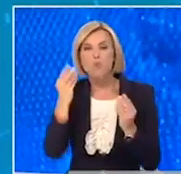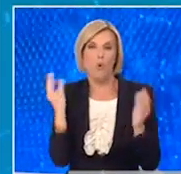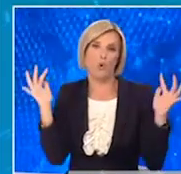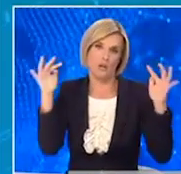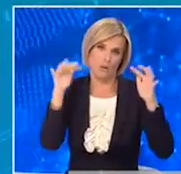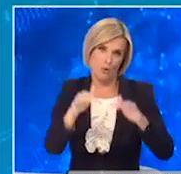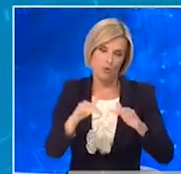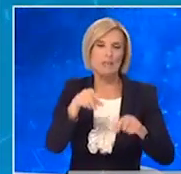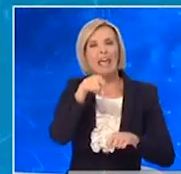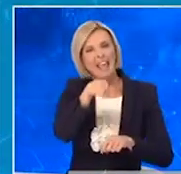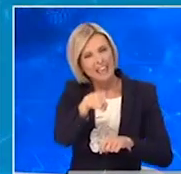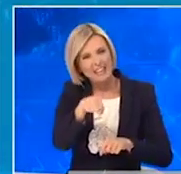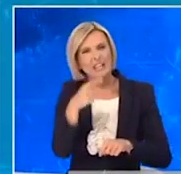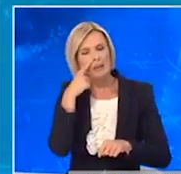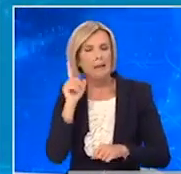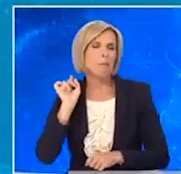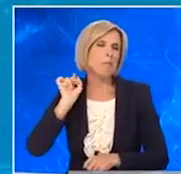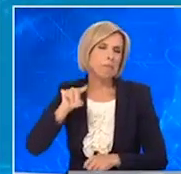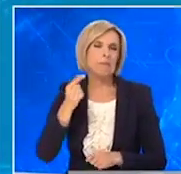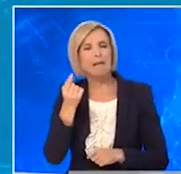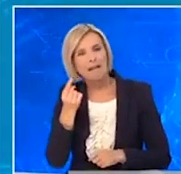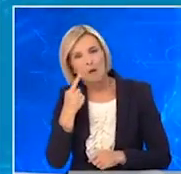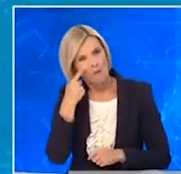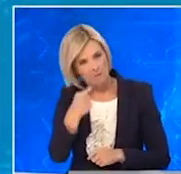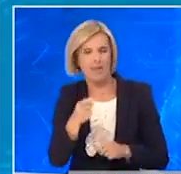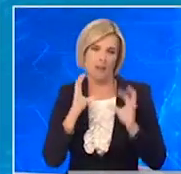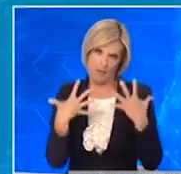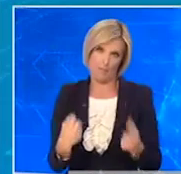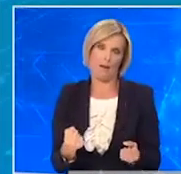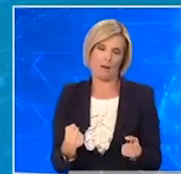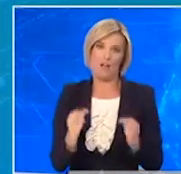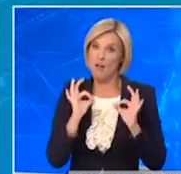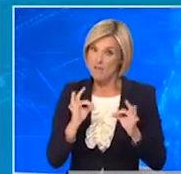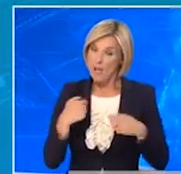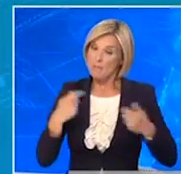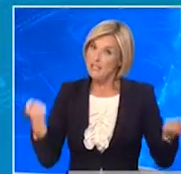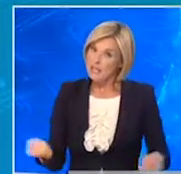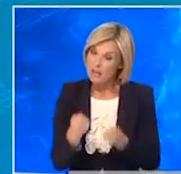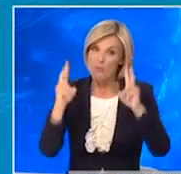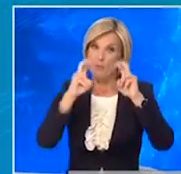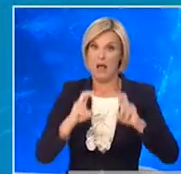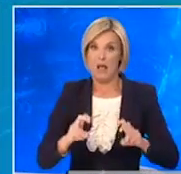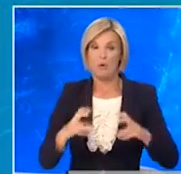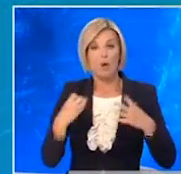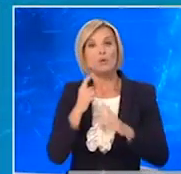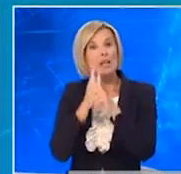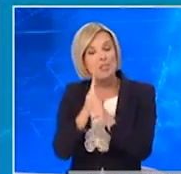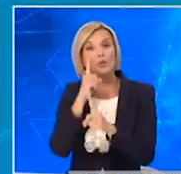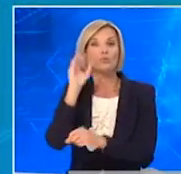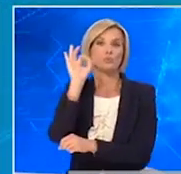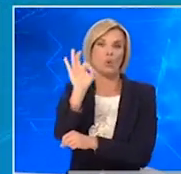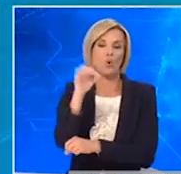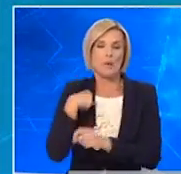εκεί παρατηρείται λιγάκι η επιτήρηση των μέτρων. Προφανώς και οι έλεγχοι που κάνουμε έχουν συγκεκριμένες στοχεύσεις.